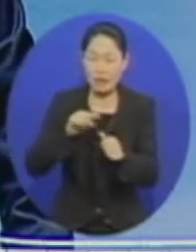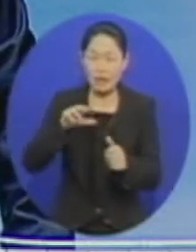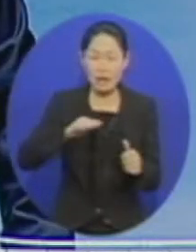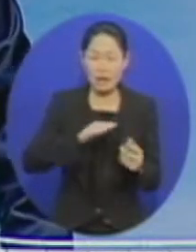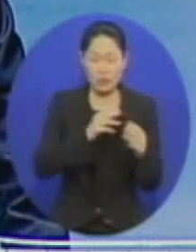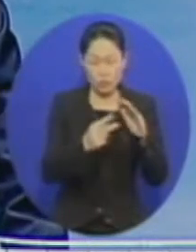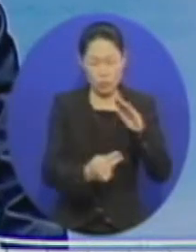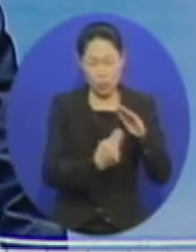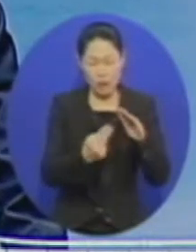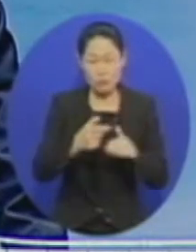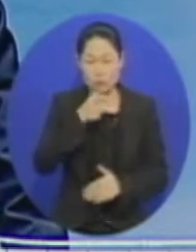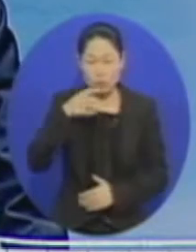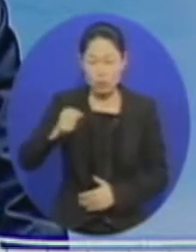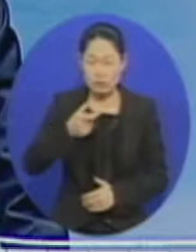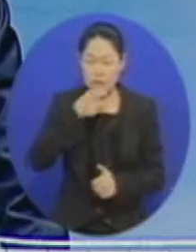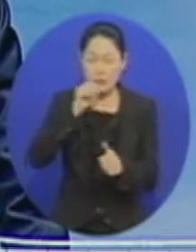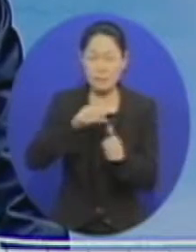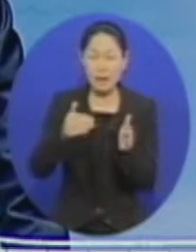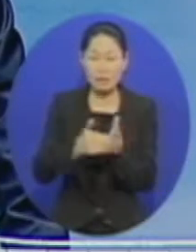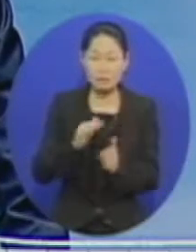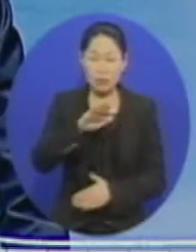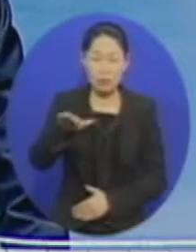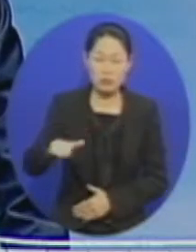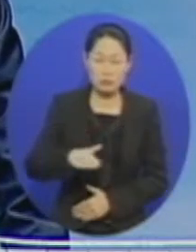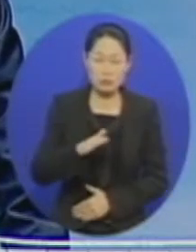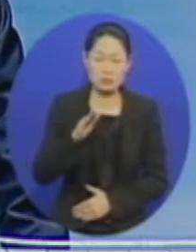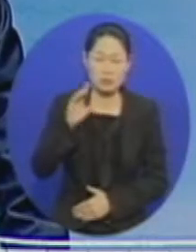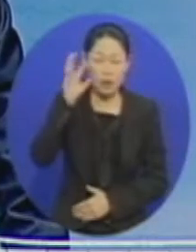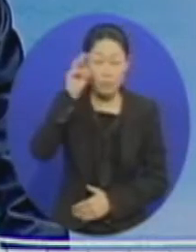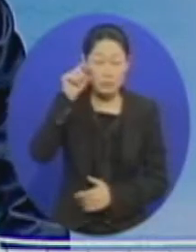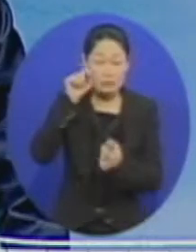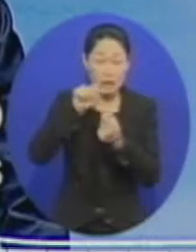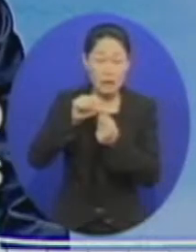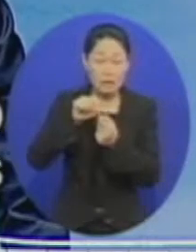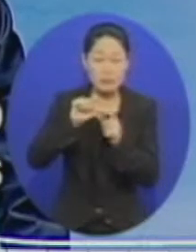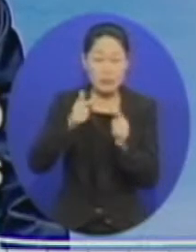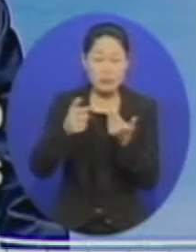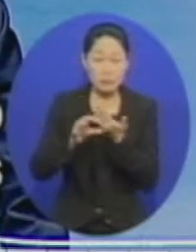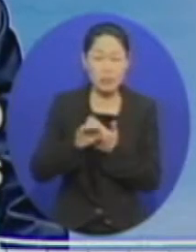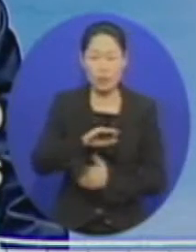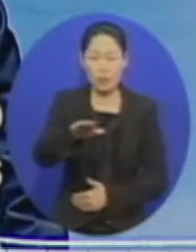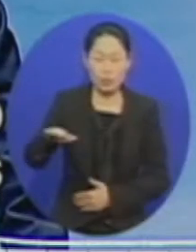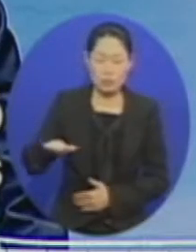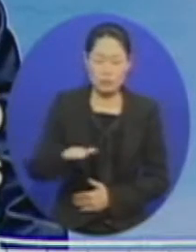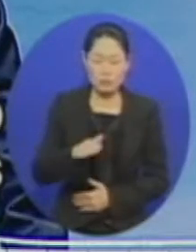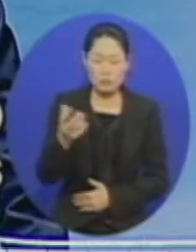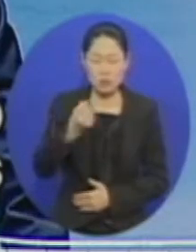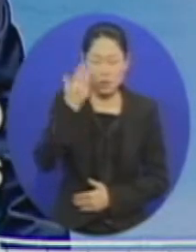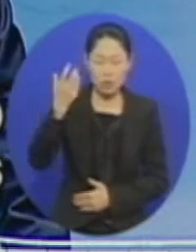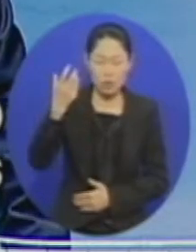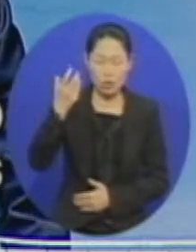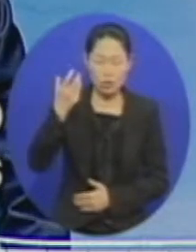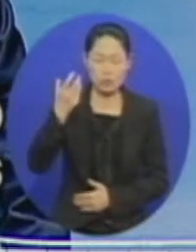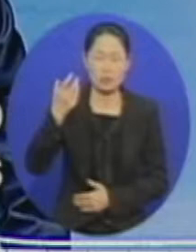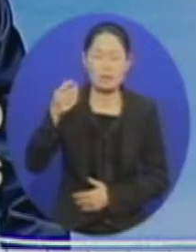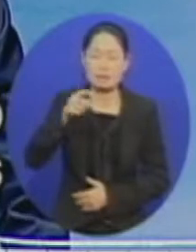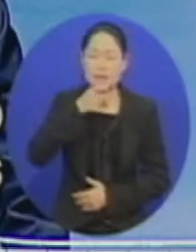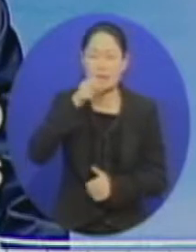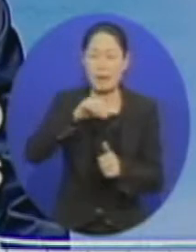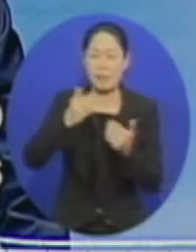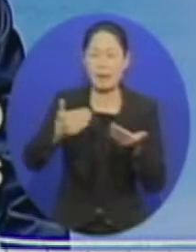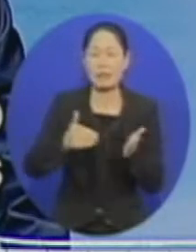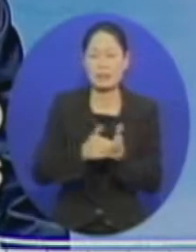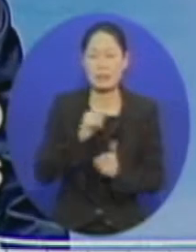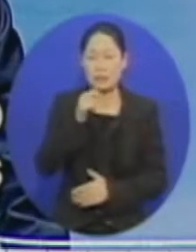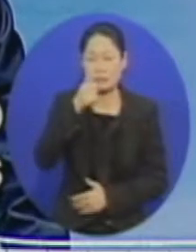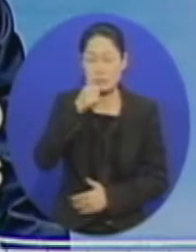서나 너희는 몇 날이 못되어 성령으로 세례를 받으리라 그렇게 말씀하셨어요 그런데 많은 성도들이